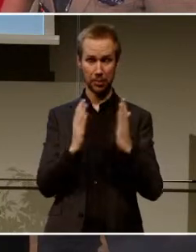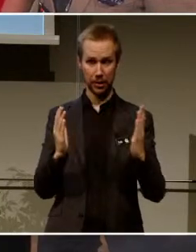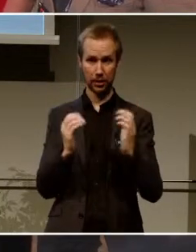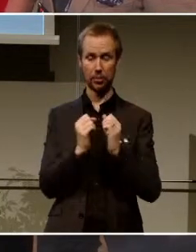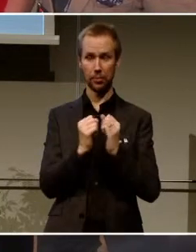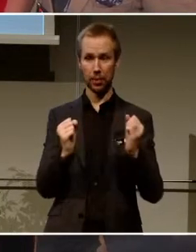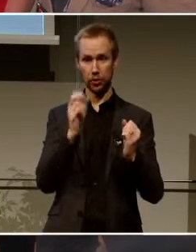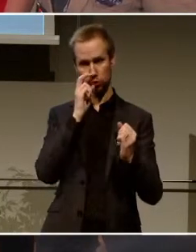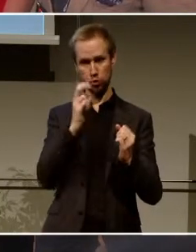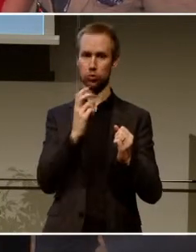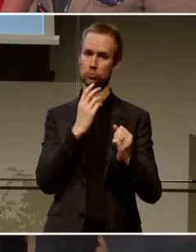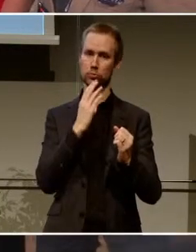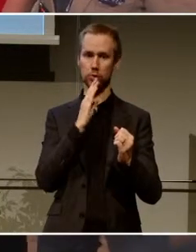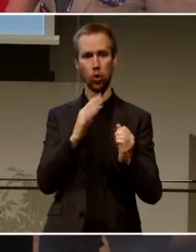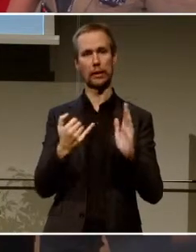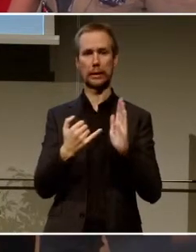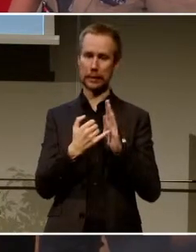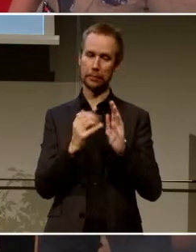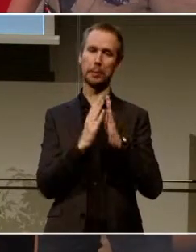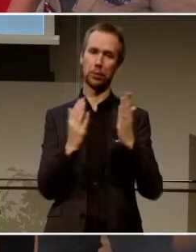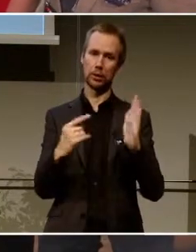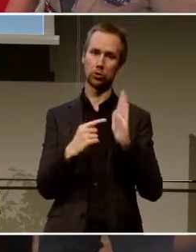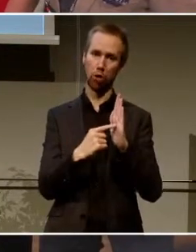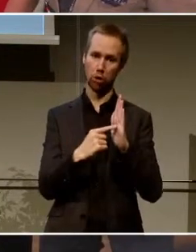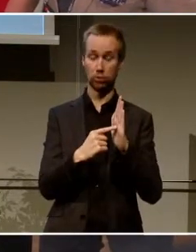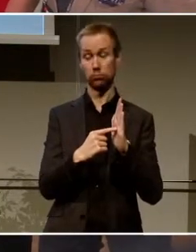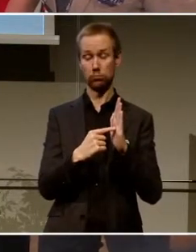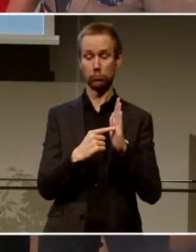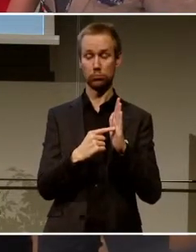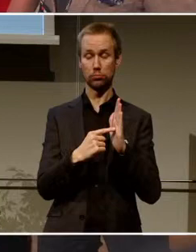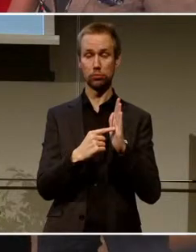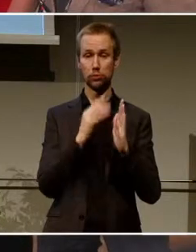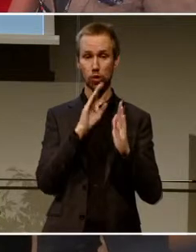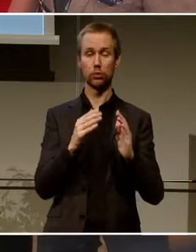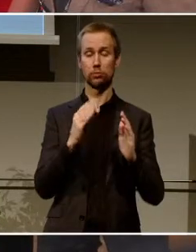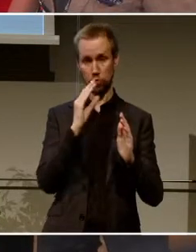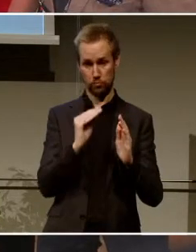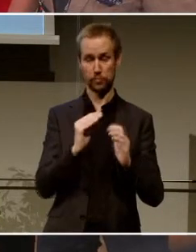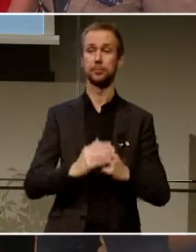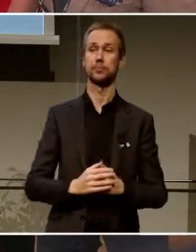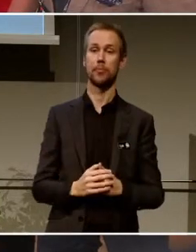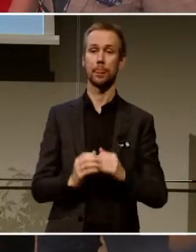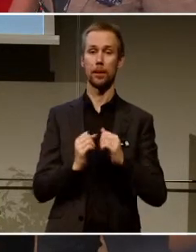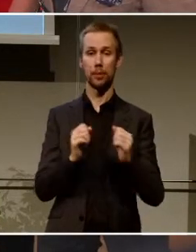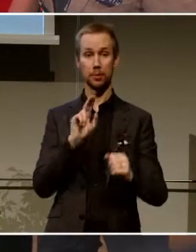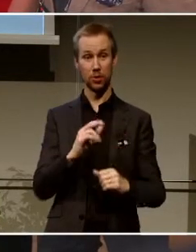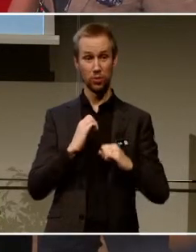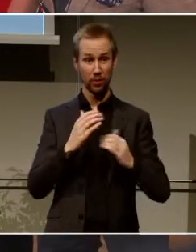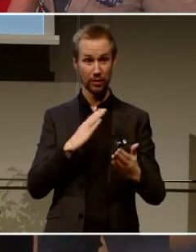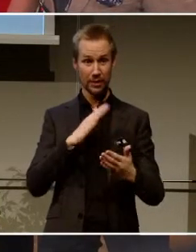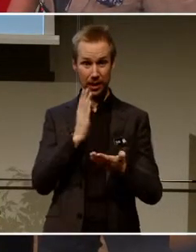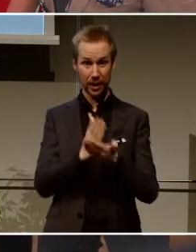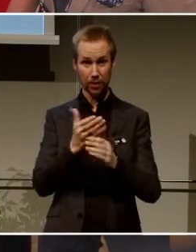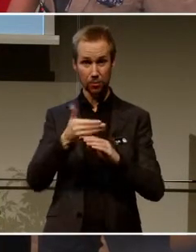svaret i bibliotekslagen och svaret är ja. Men då kanske jag istället frågar, är det självklart att man har kompetensen på